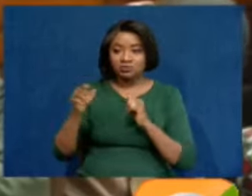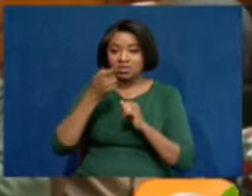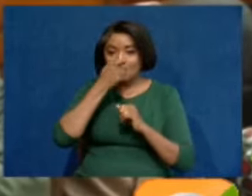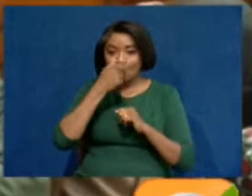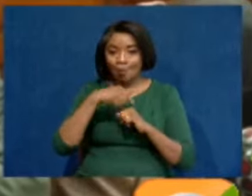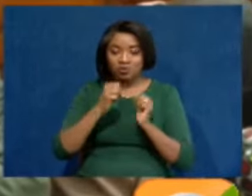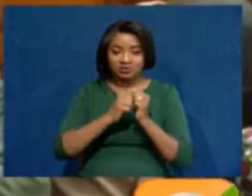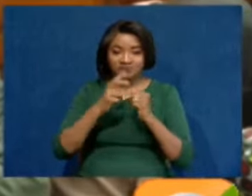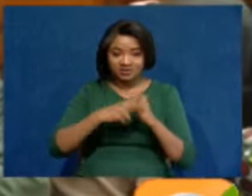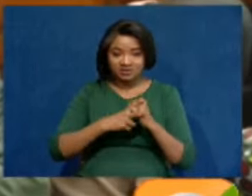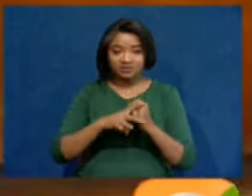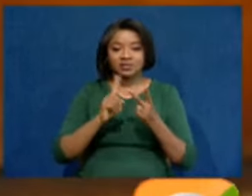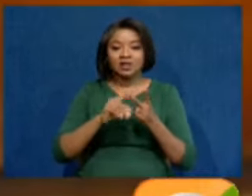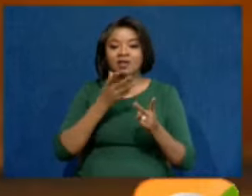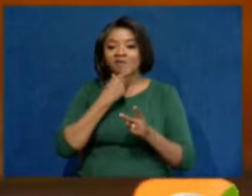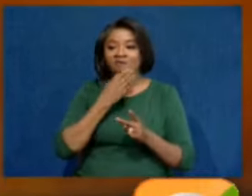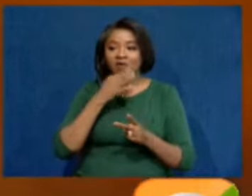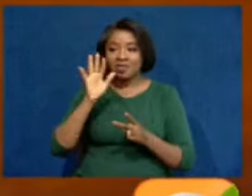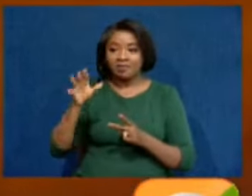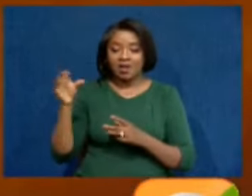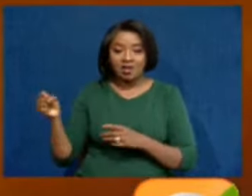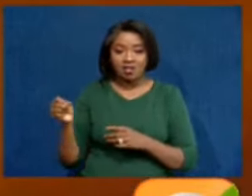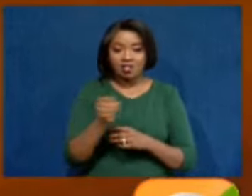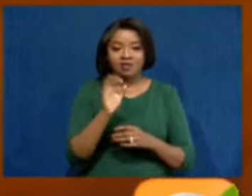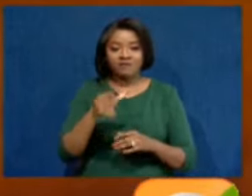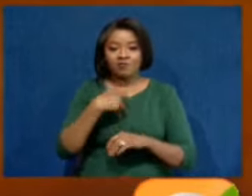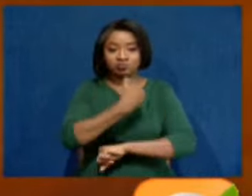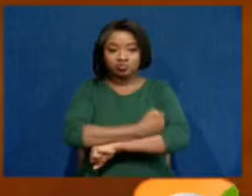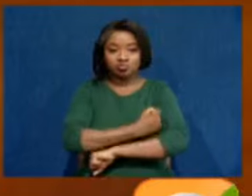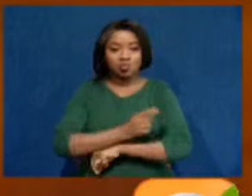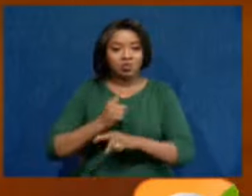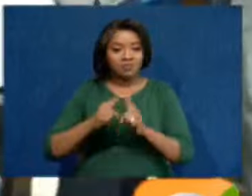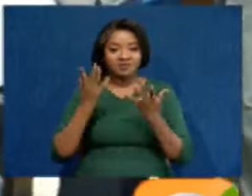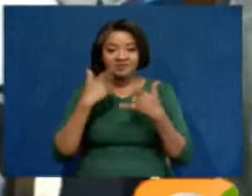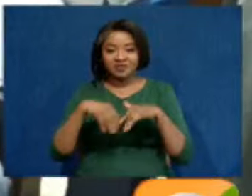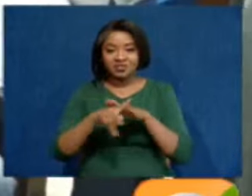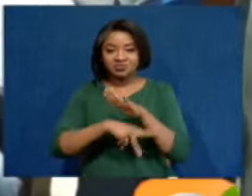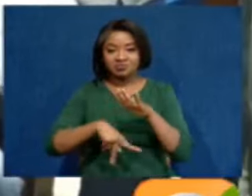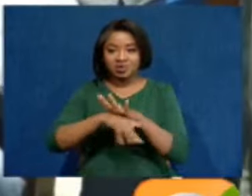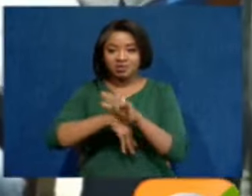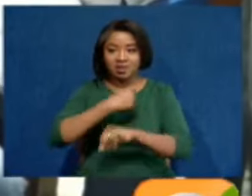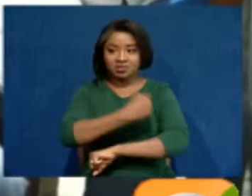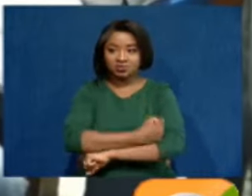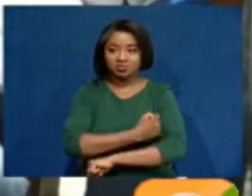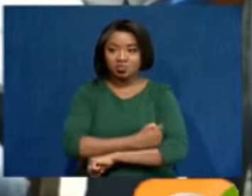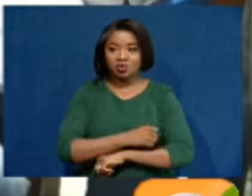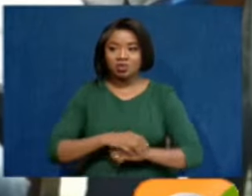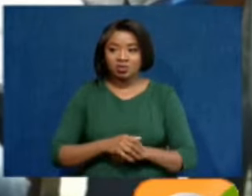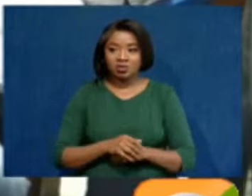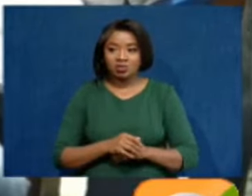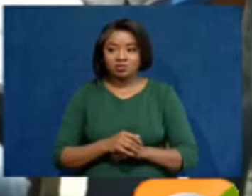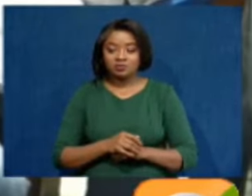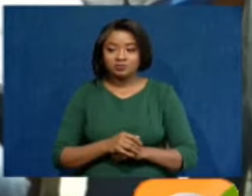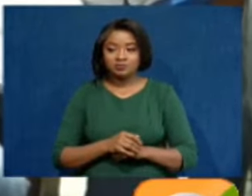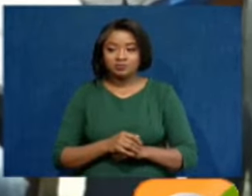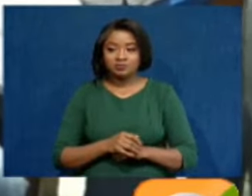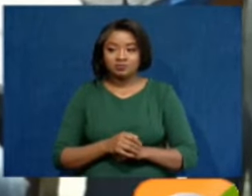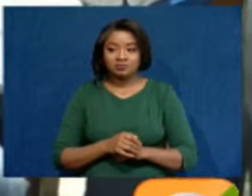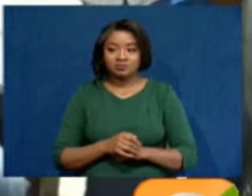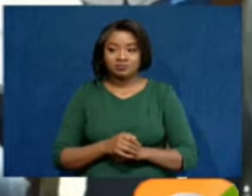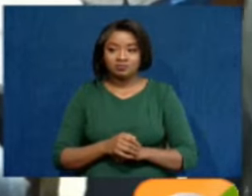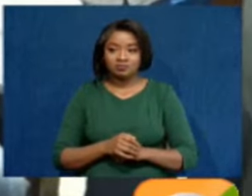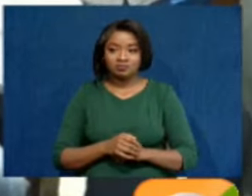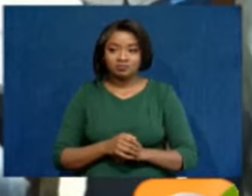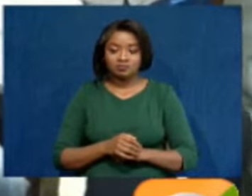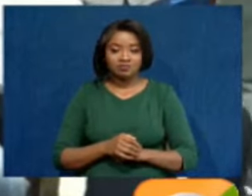kuwa babake ndiye aliyemtoa shuleni, ila alikuwa amekamilisha shule ya msingi. Mama wako ni upi? Uliwacha shule ama baba alikutoa shule katika